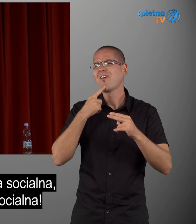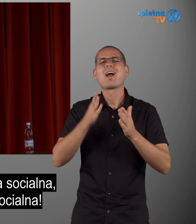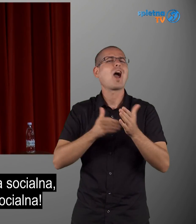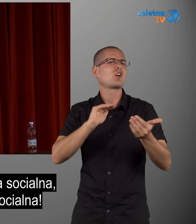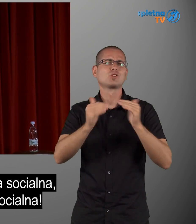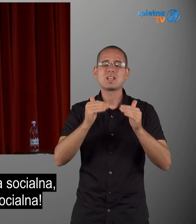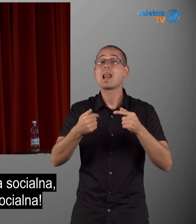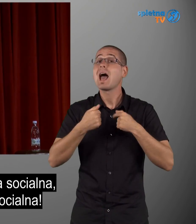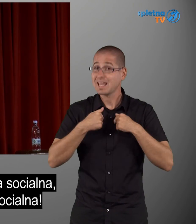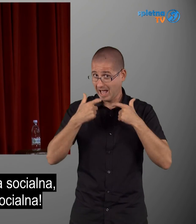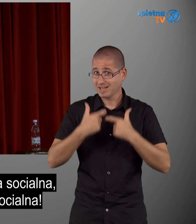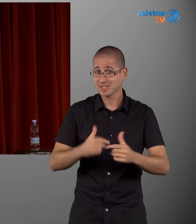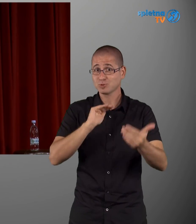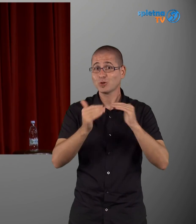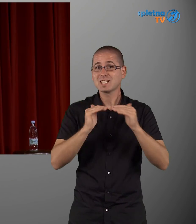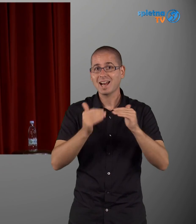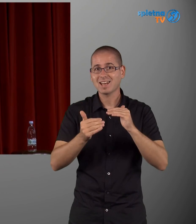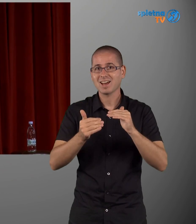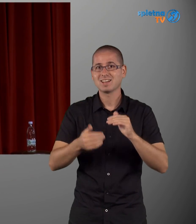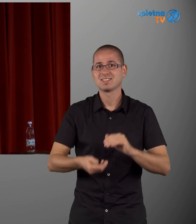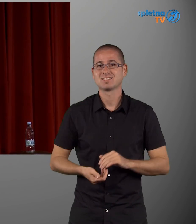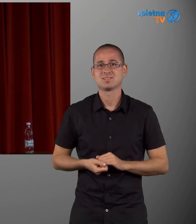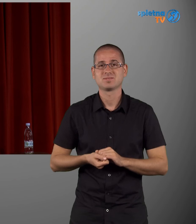socialna? Ja sem socialna.